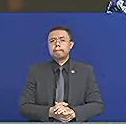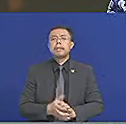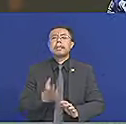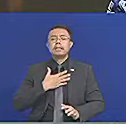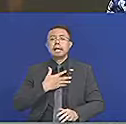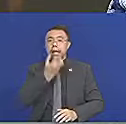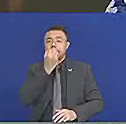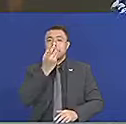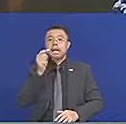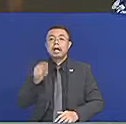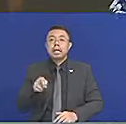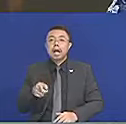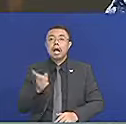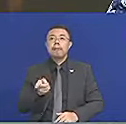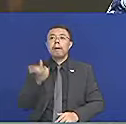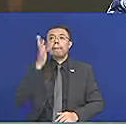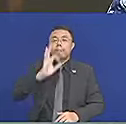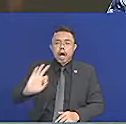Saya bicara ini karena